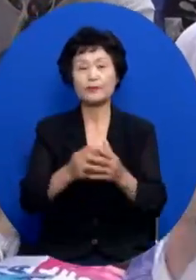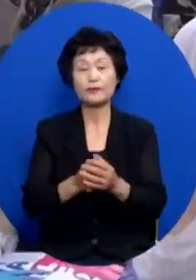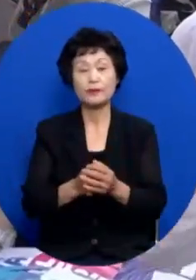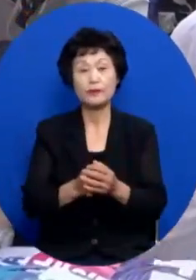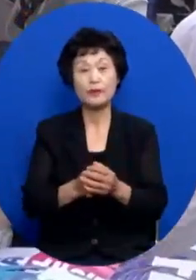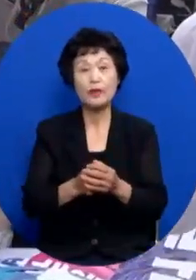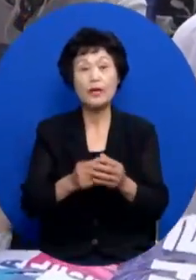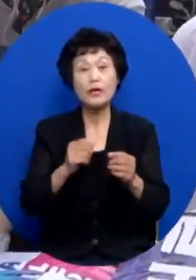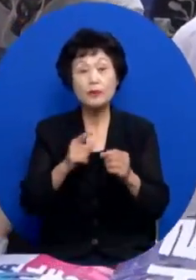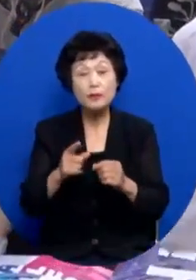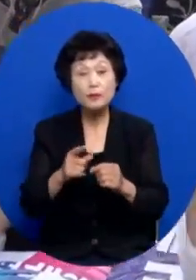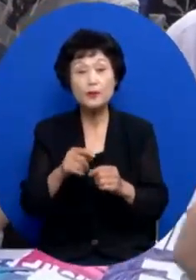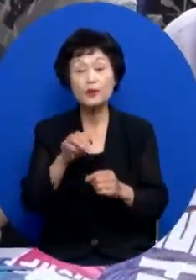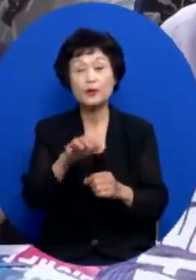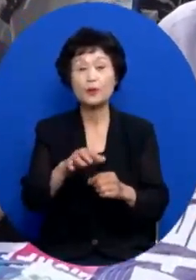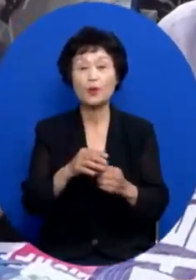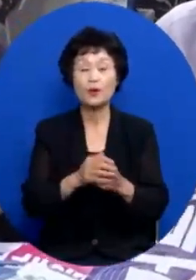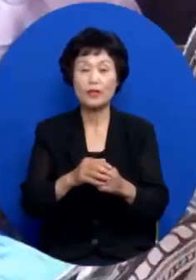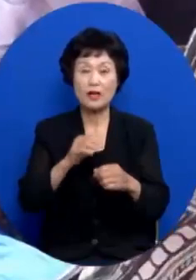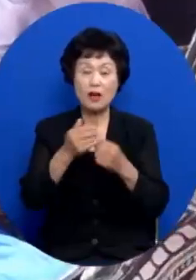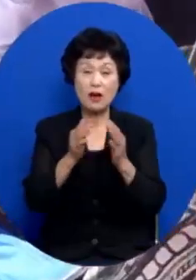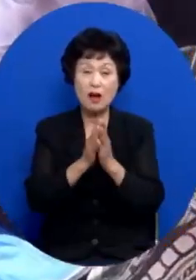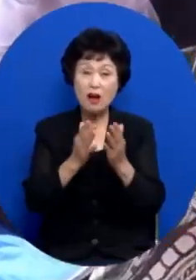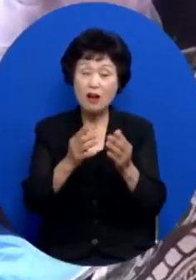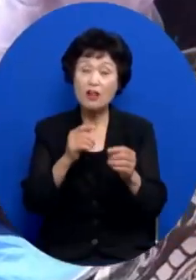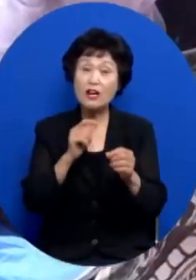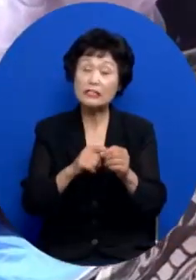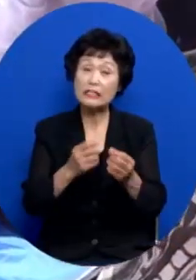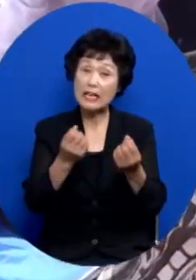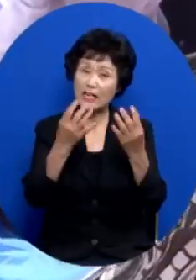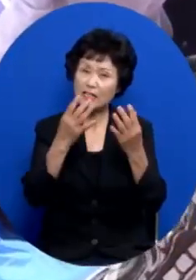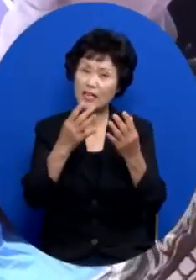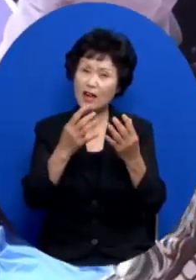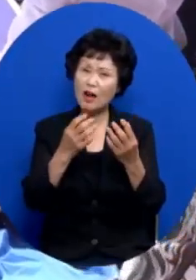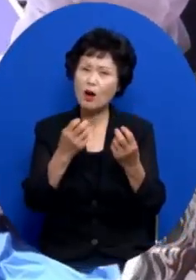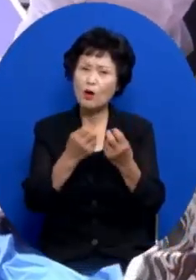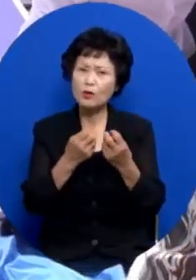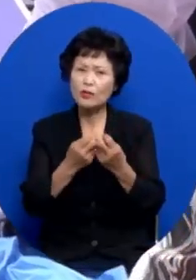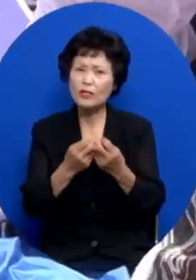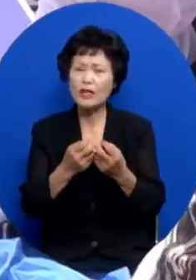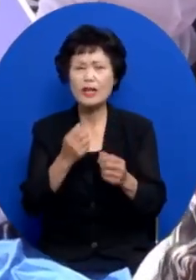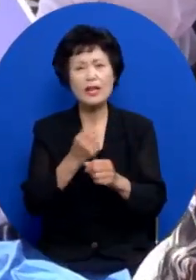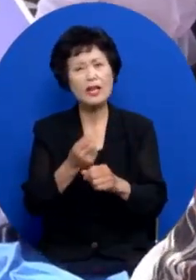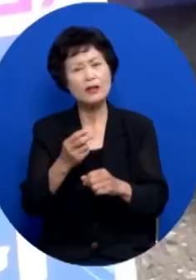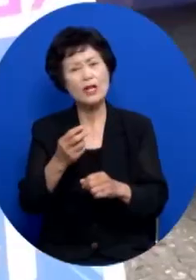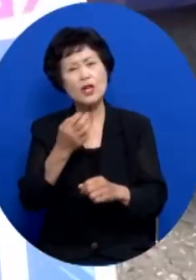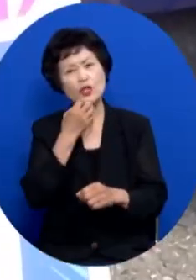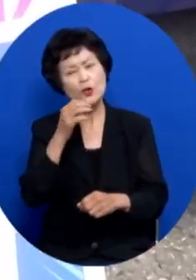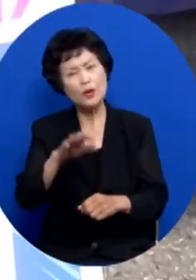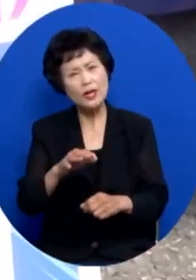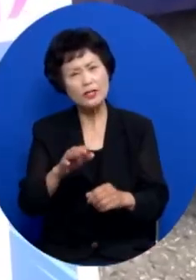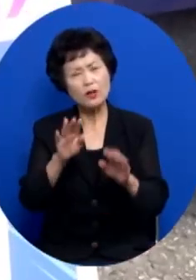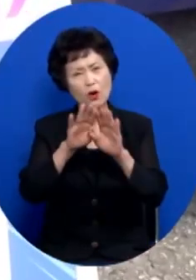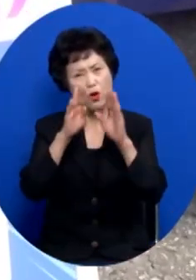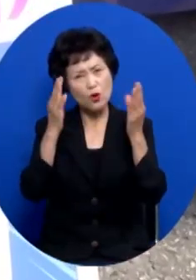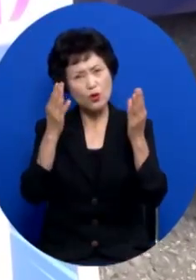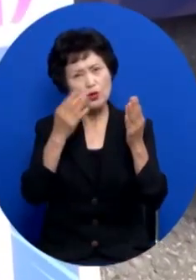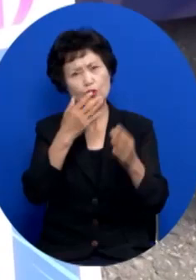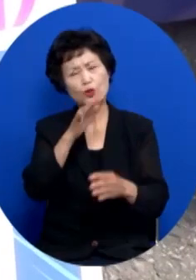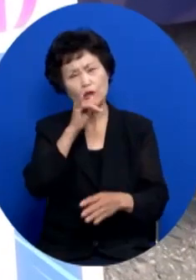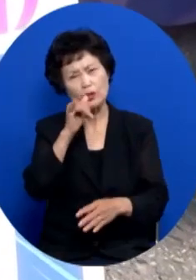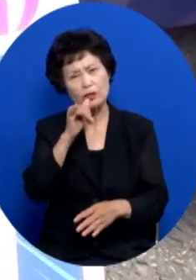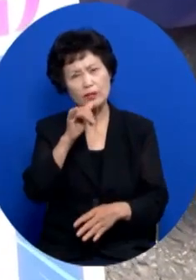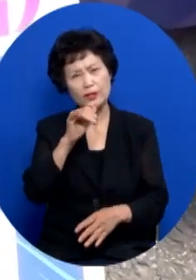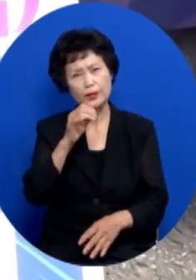대체로 동성애자들만을 위한 선정적인 행사가 어떻게 서울 도심 한복판에서 열릴 수가 있는지 이해할 수 없다는